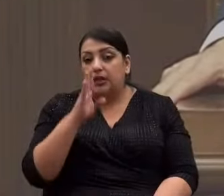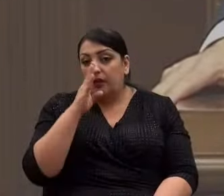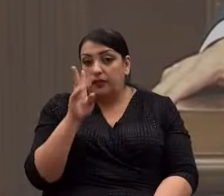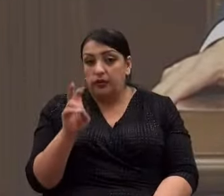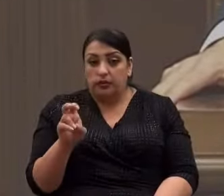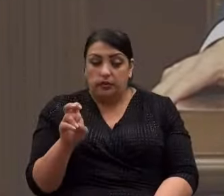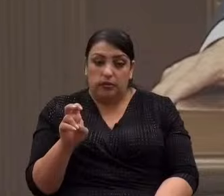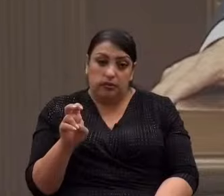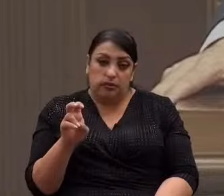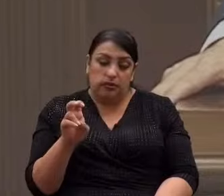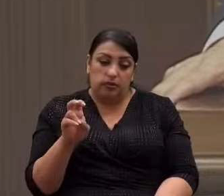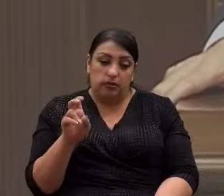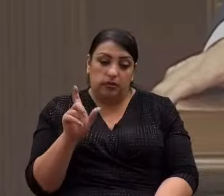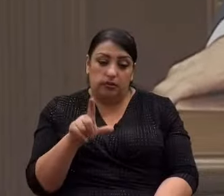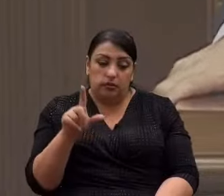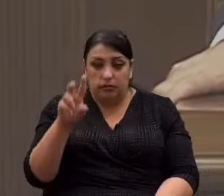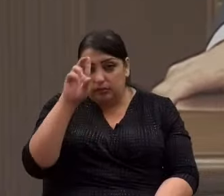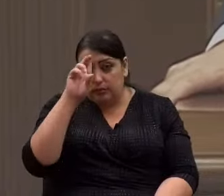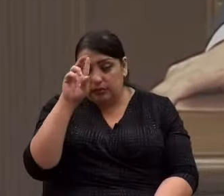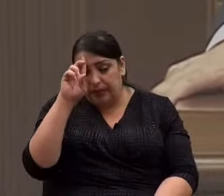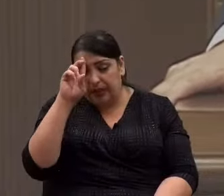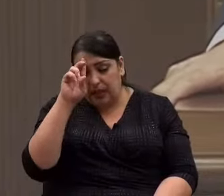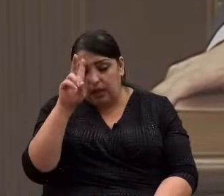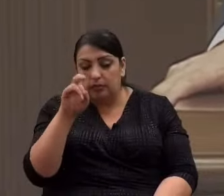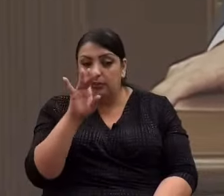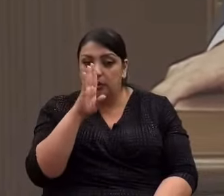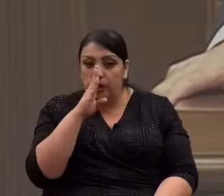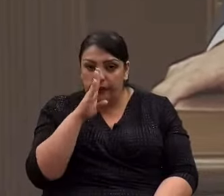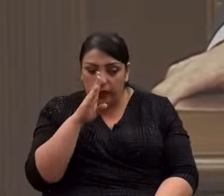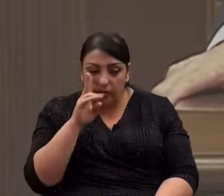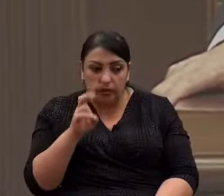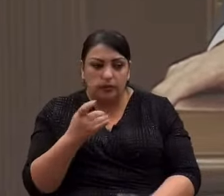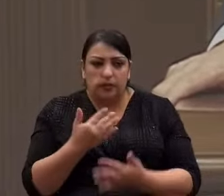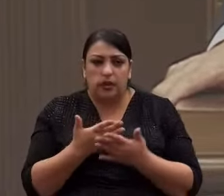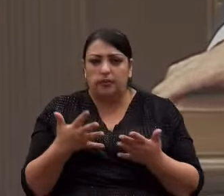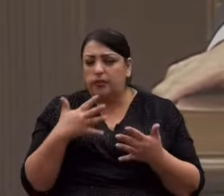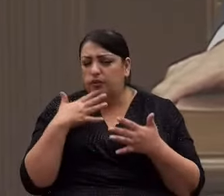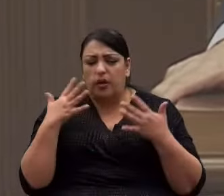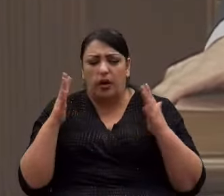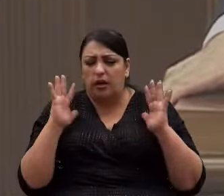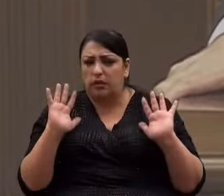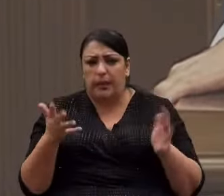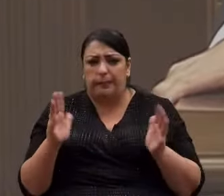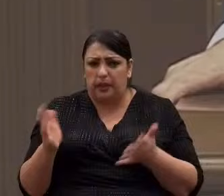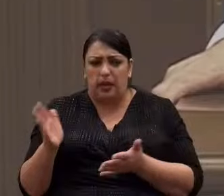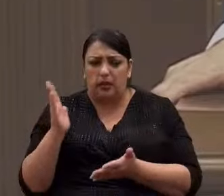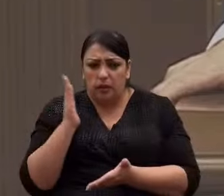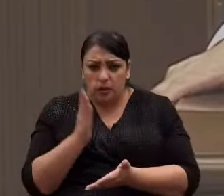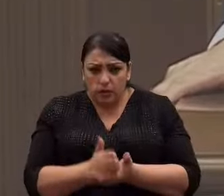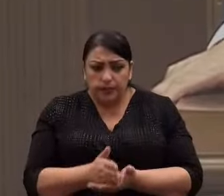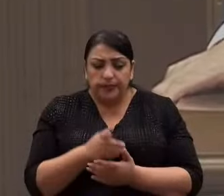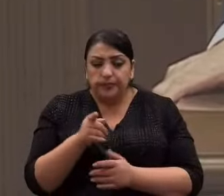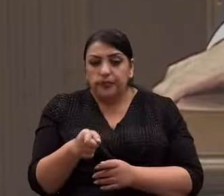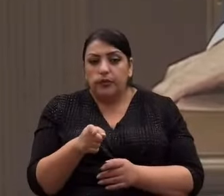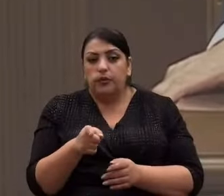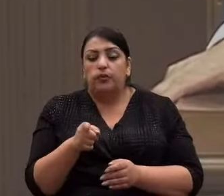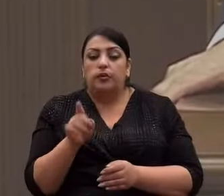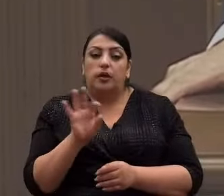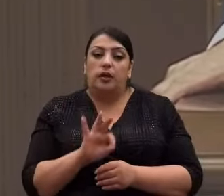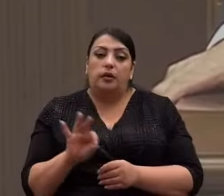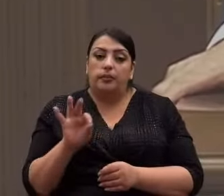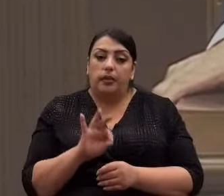Դավաճանության դեպքերի հետ կապված պետական դավաճանության բազմաթիվ դեպքեր ենք ունեցել, և այդ ուղղությամբ